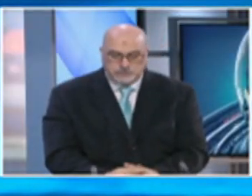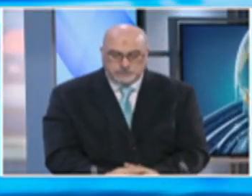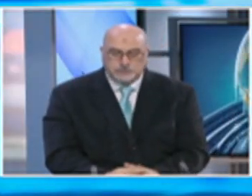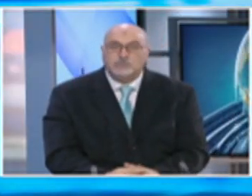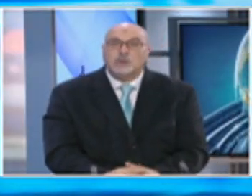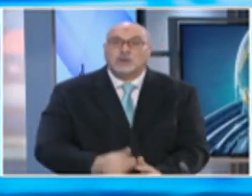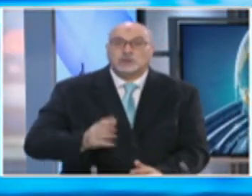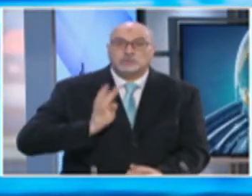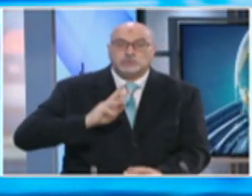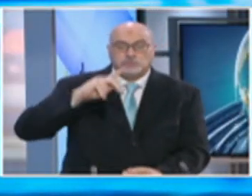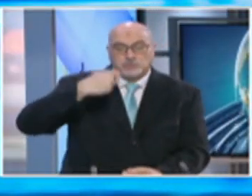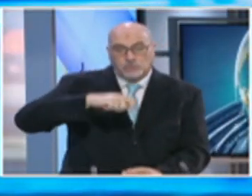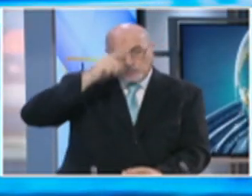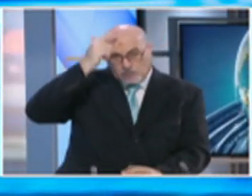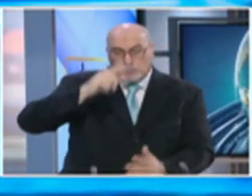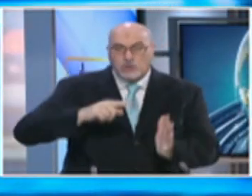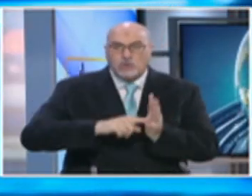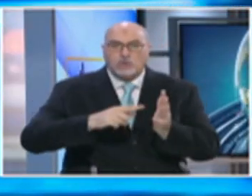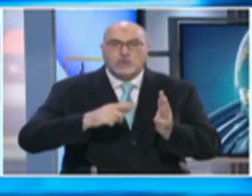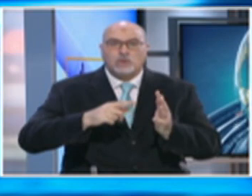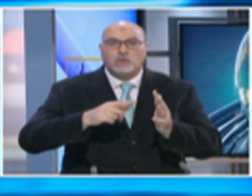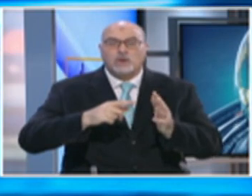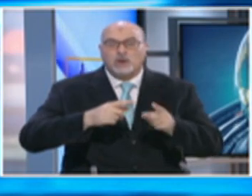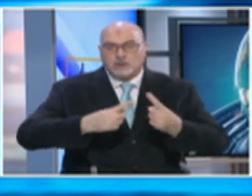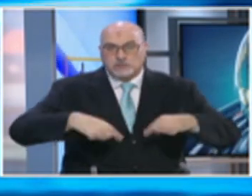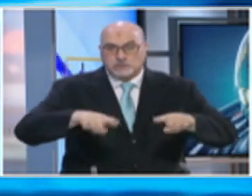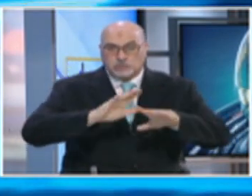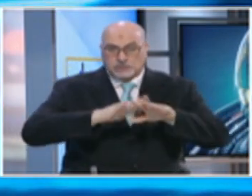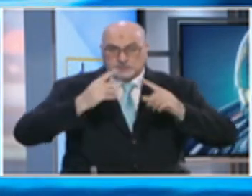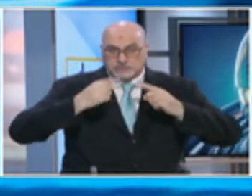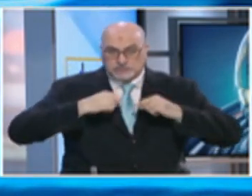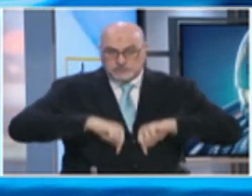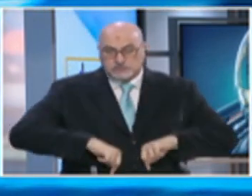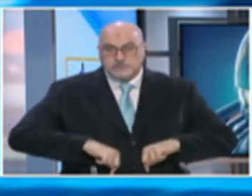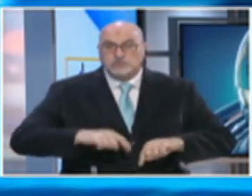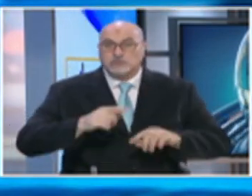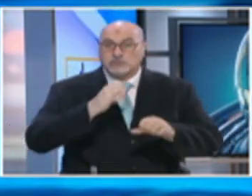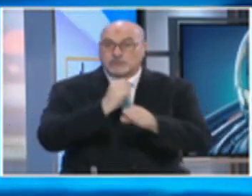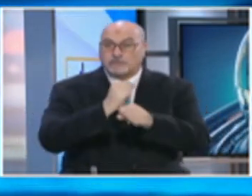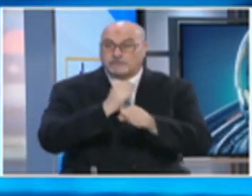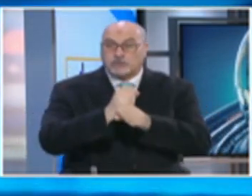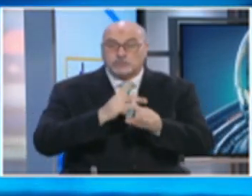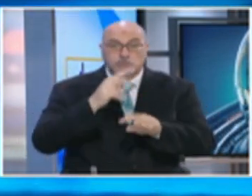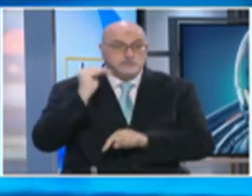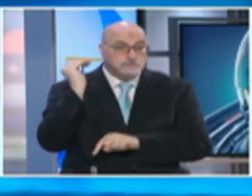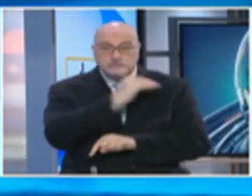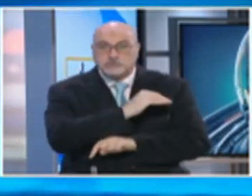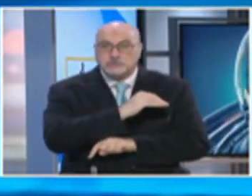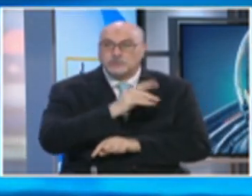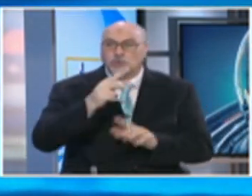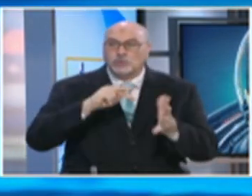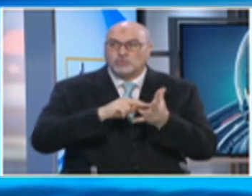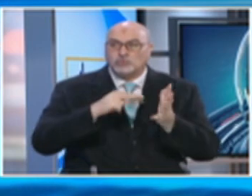رئيس الجمهورية وخلال اجتماع مجلس الوزراء أمر أيضا بالعمل بأقصى سرعة ممكنة لإنهاء